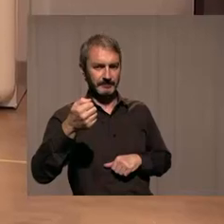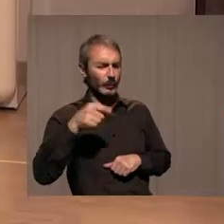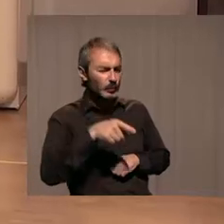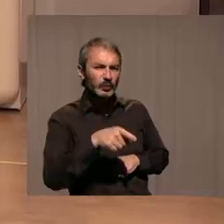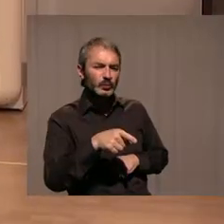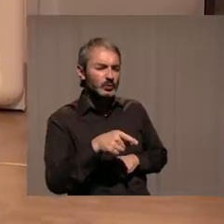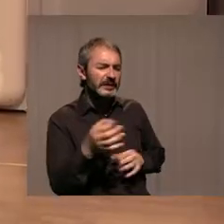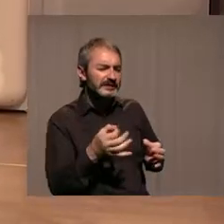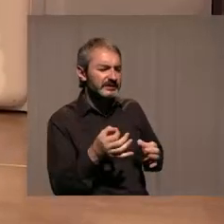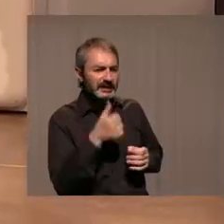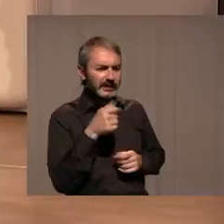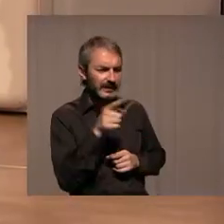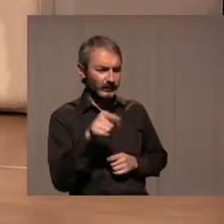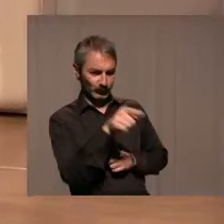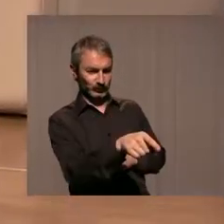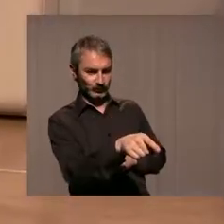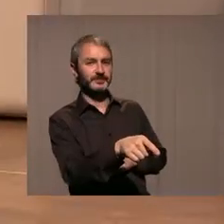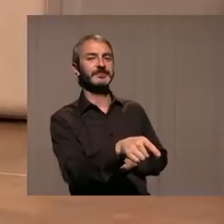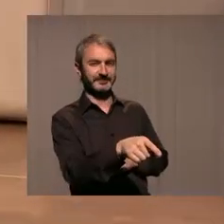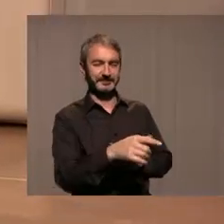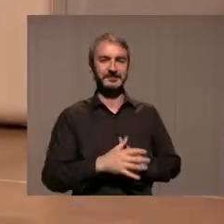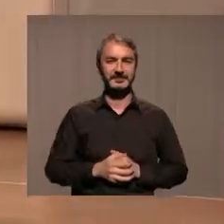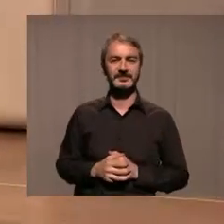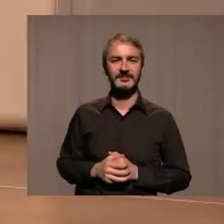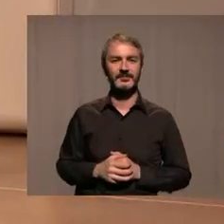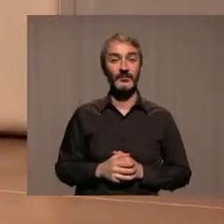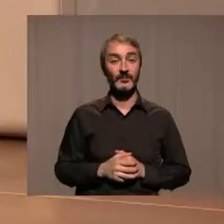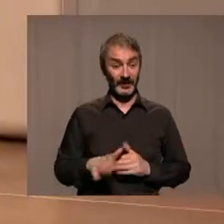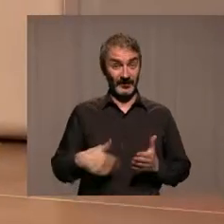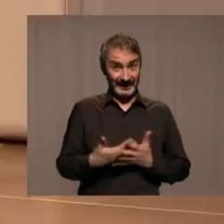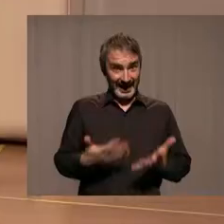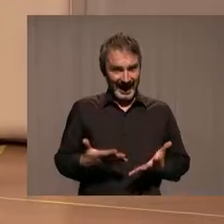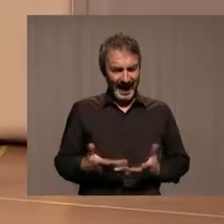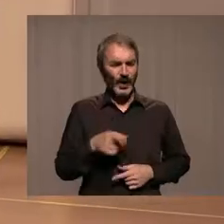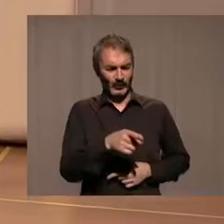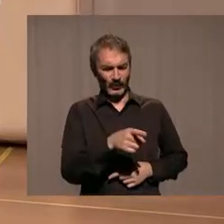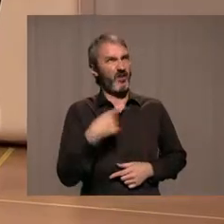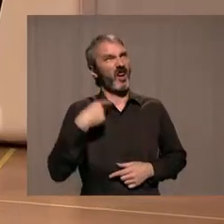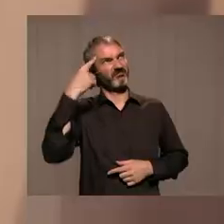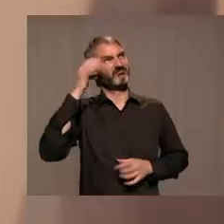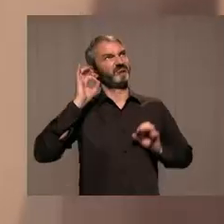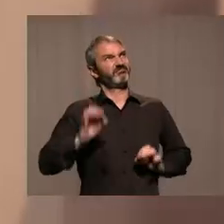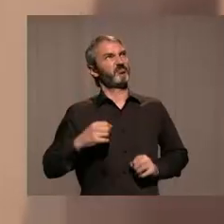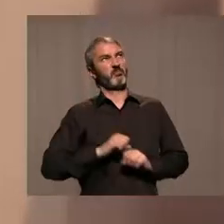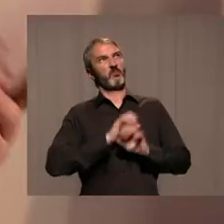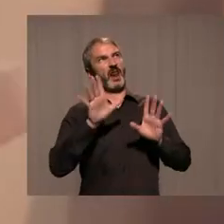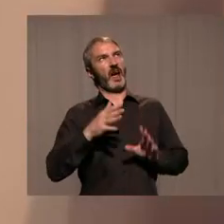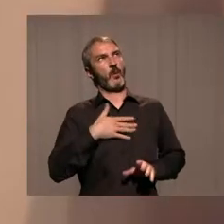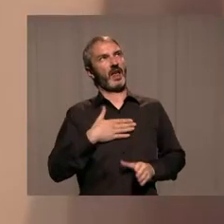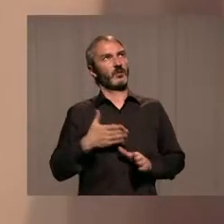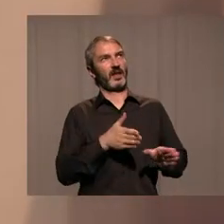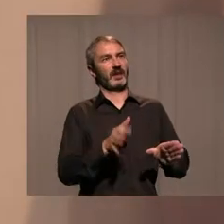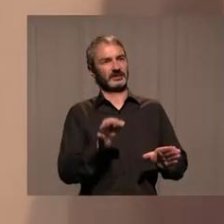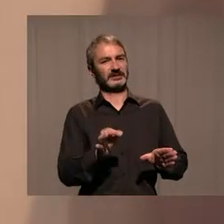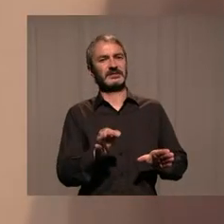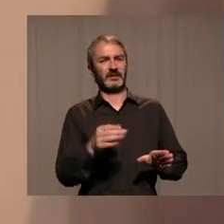ets tu. Jo. Veus, ho sabia. Fins ara tothom tenia molt clar què volia estudiar, per què triava la Universitat